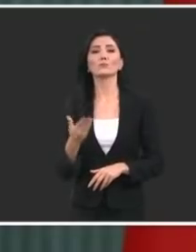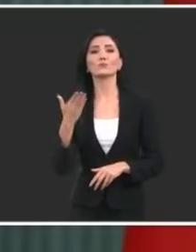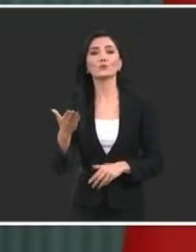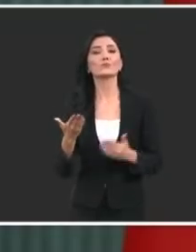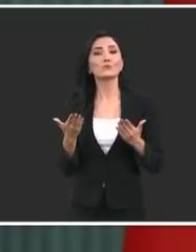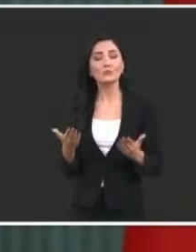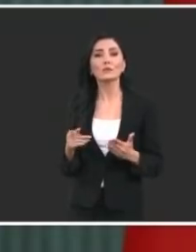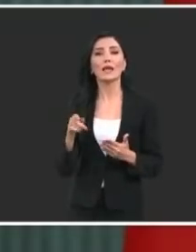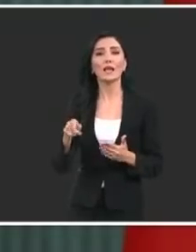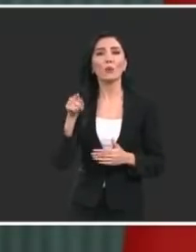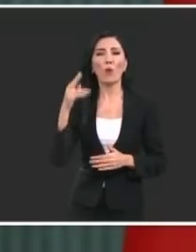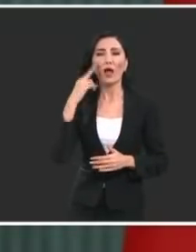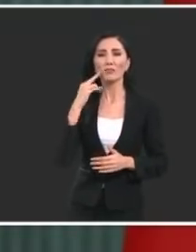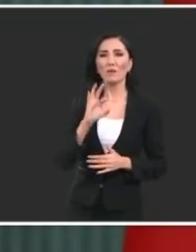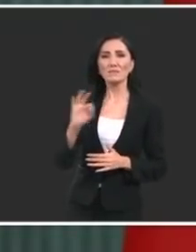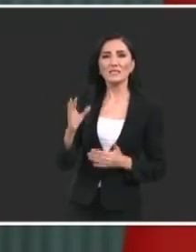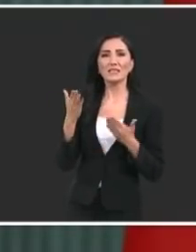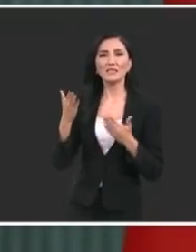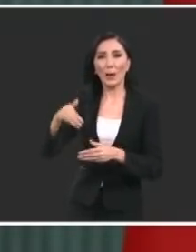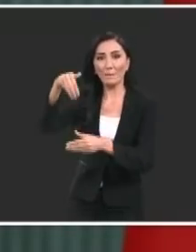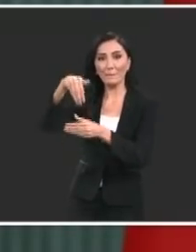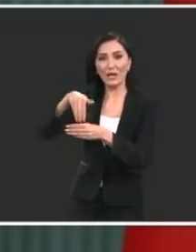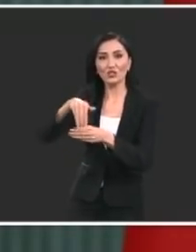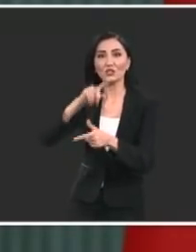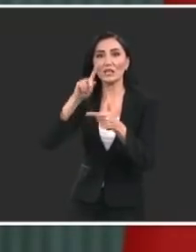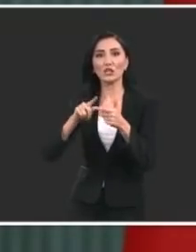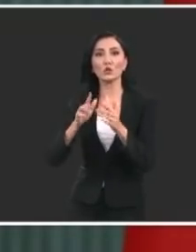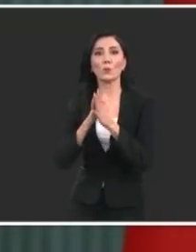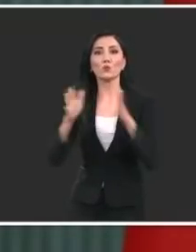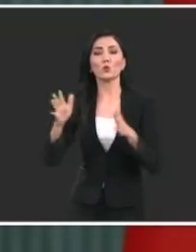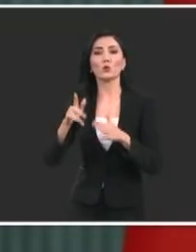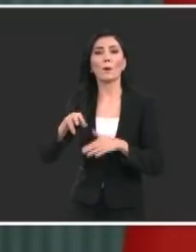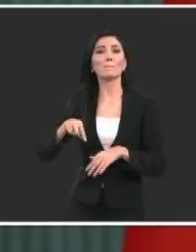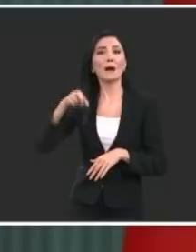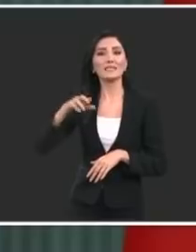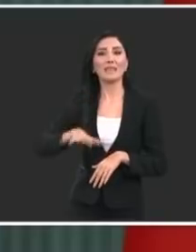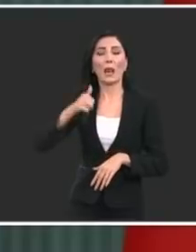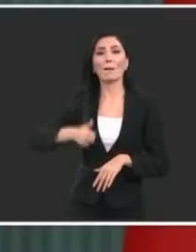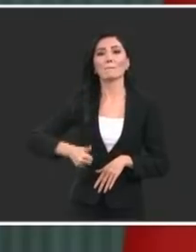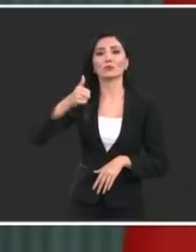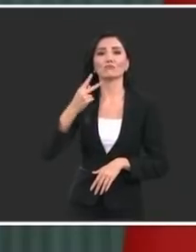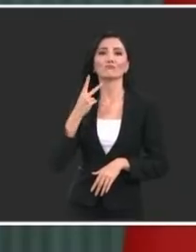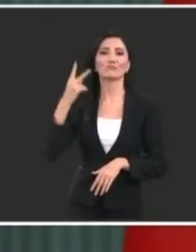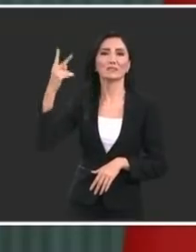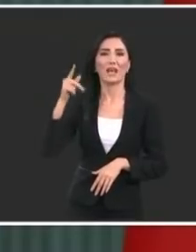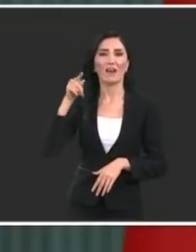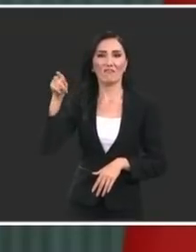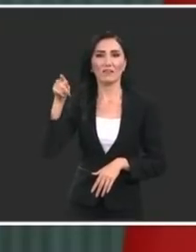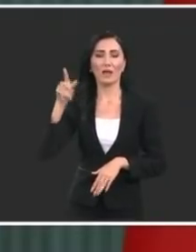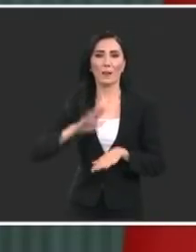Üstelik bu edepsizlik meclisin İkinci büyük Partisi'nin genel başkanı tarafından